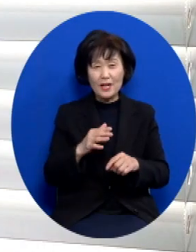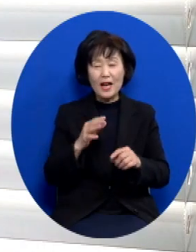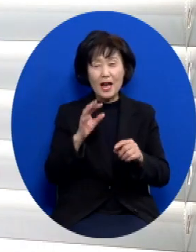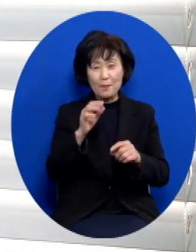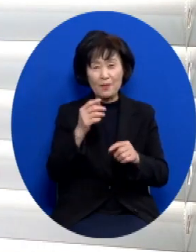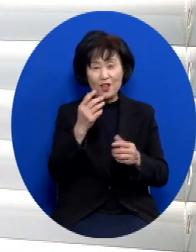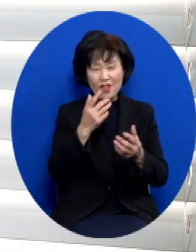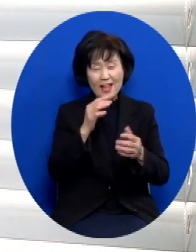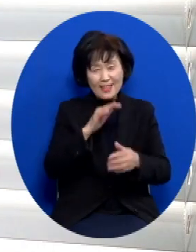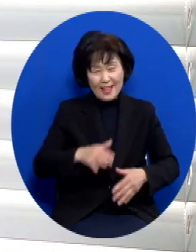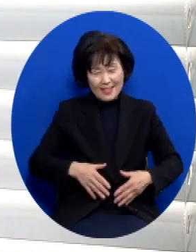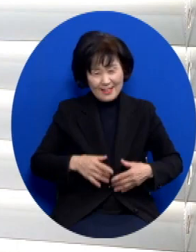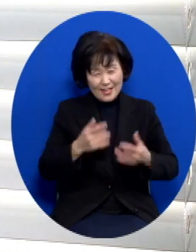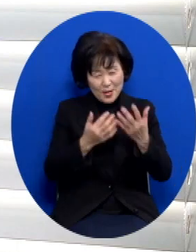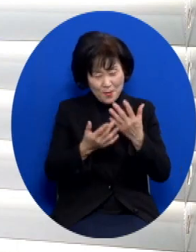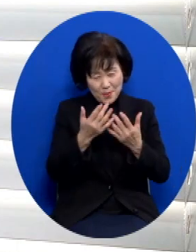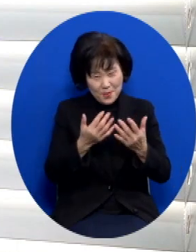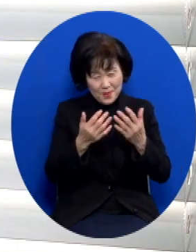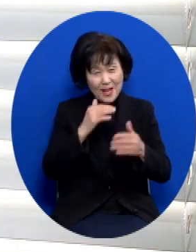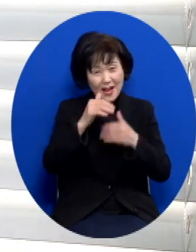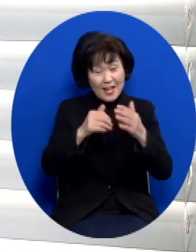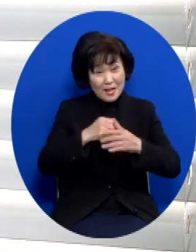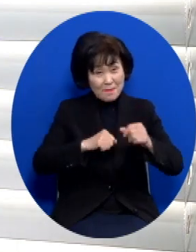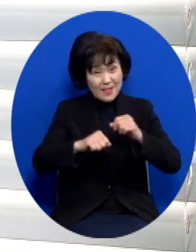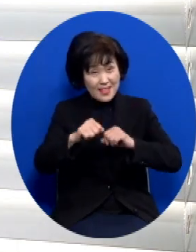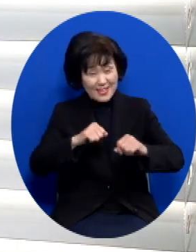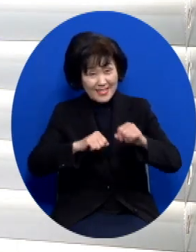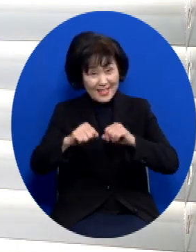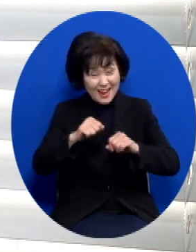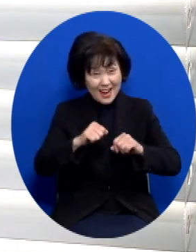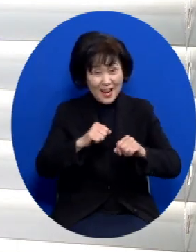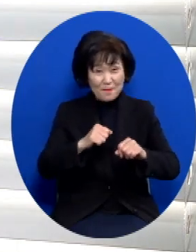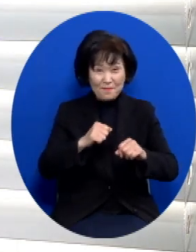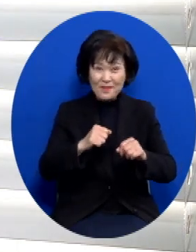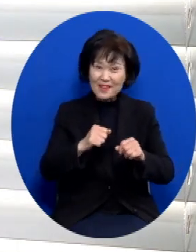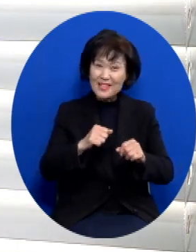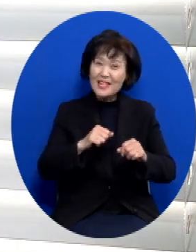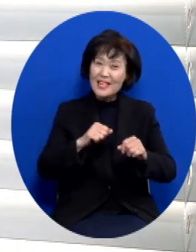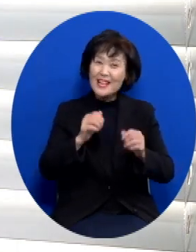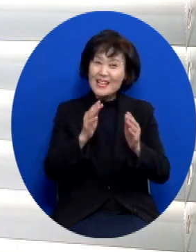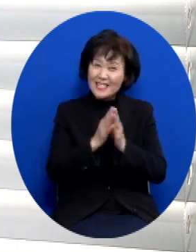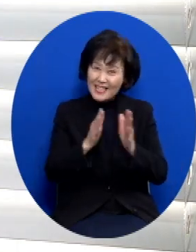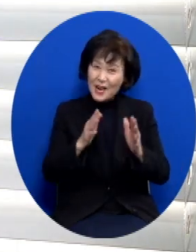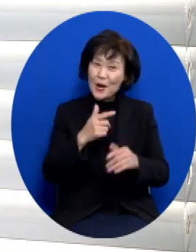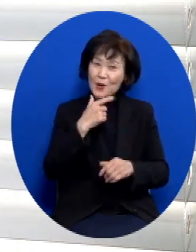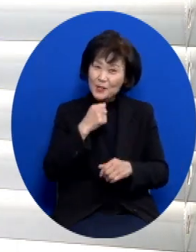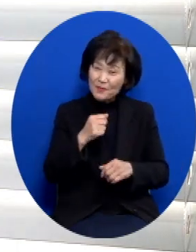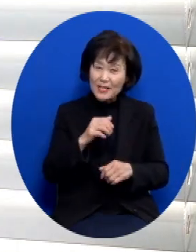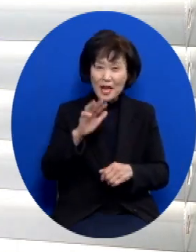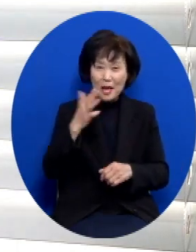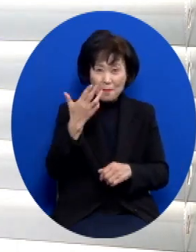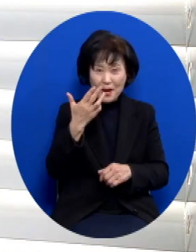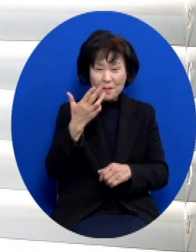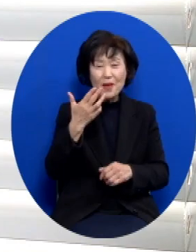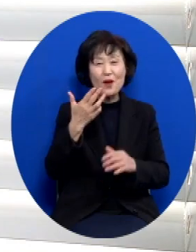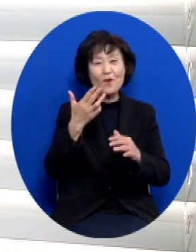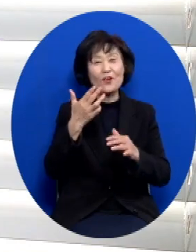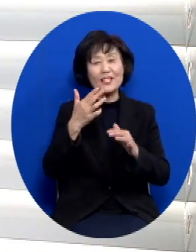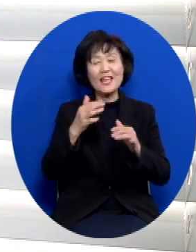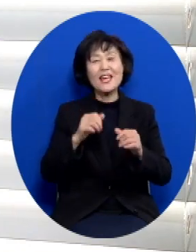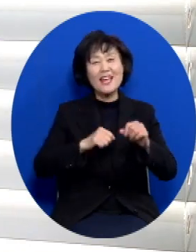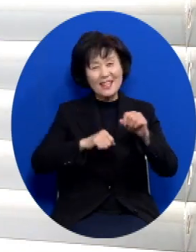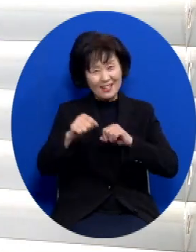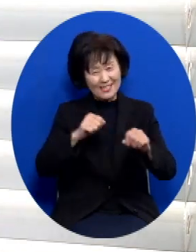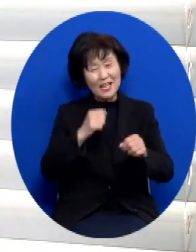지펴서 하나님 역사가 한번 임팩트 있게 다시 한번 좀 일어났으면 좋겠다. 800원의 역사 한번